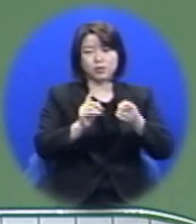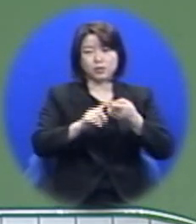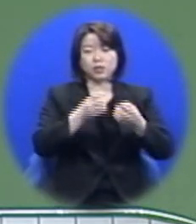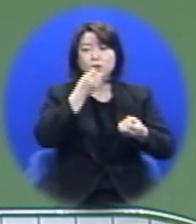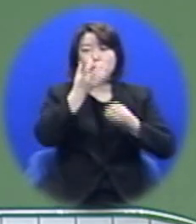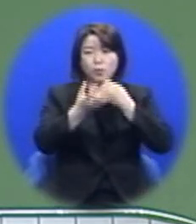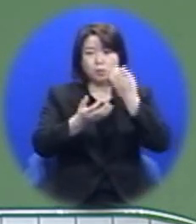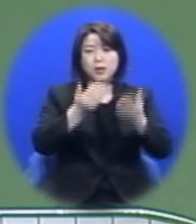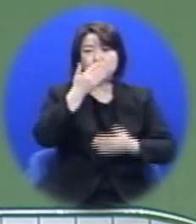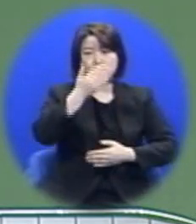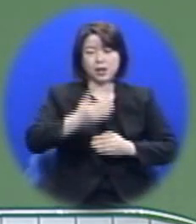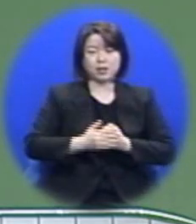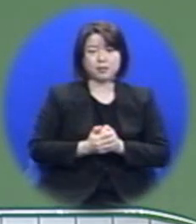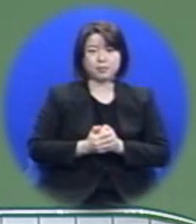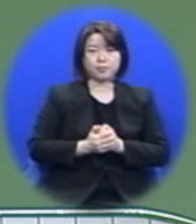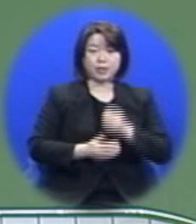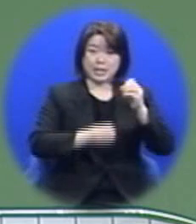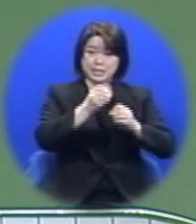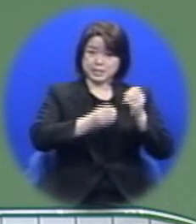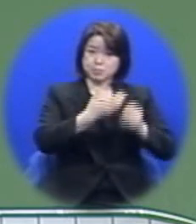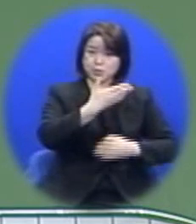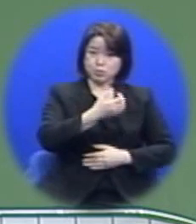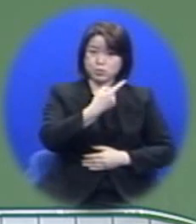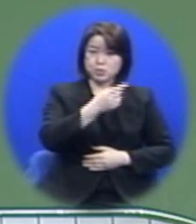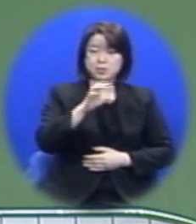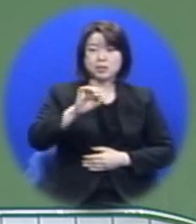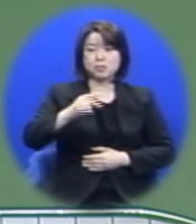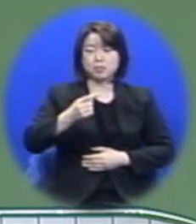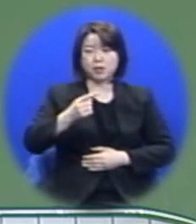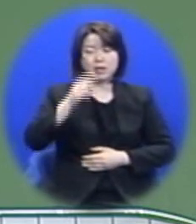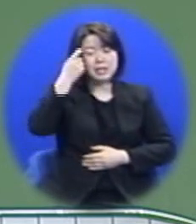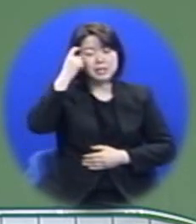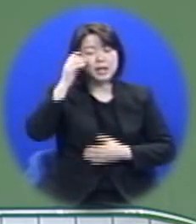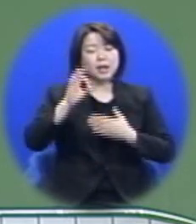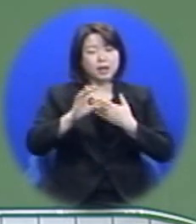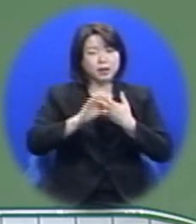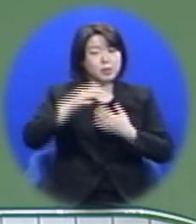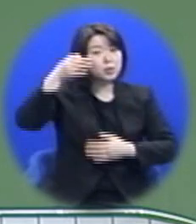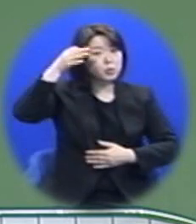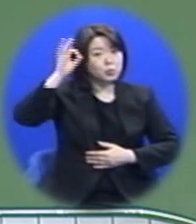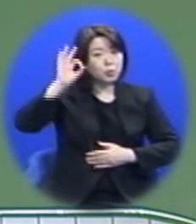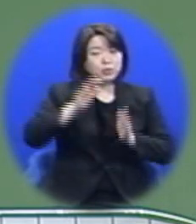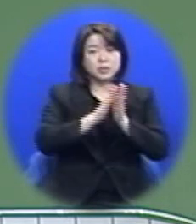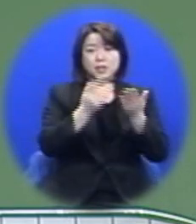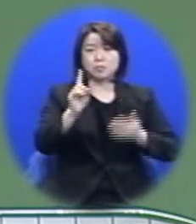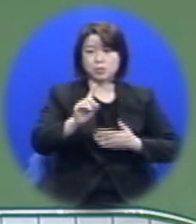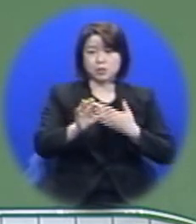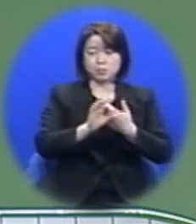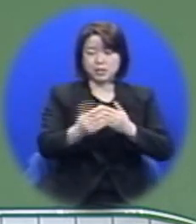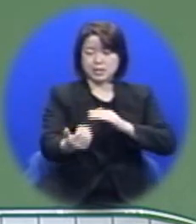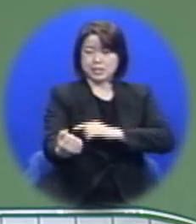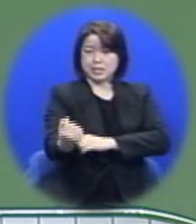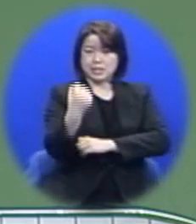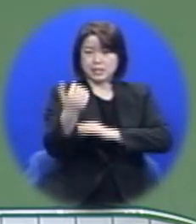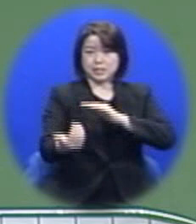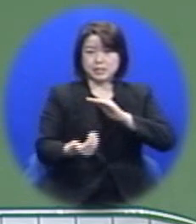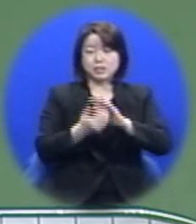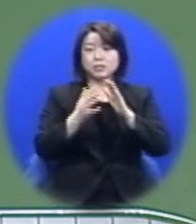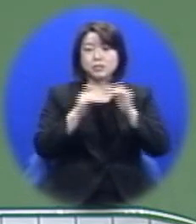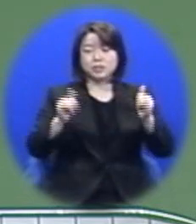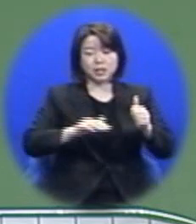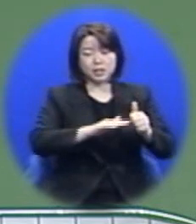됩니다. 시편 91편 하면 생각나는 책이 전능자의 그늘이라는 책입니다. 여러분도 서점에